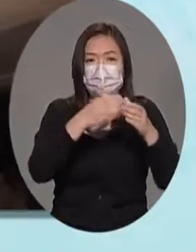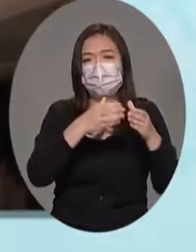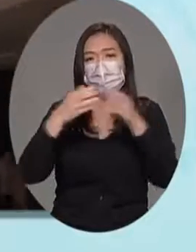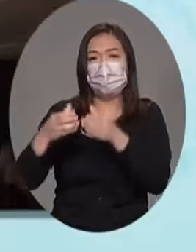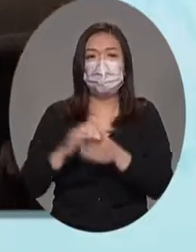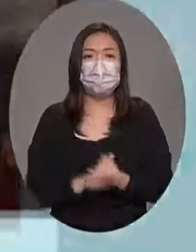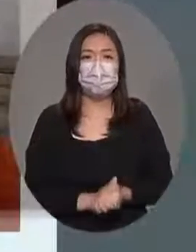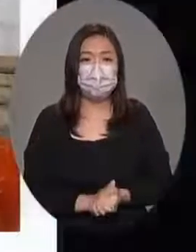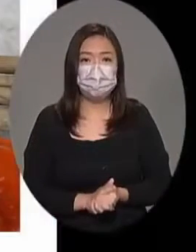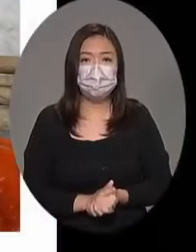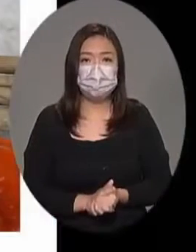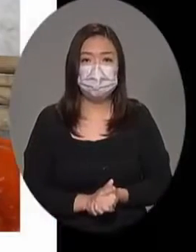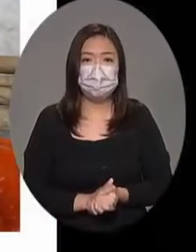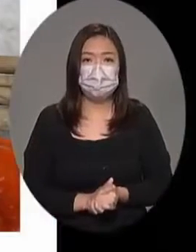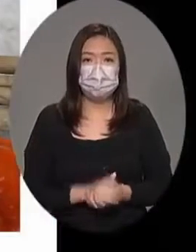港。